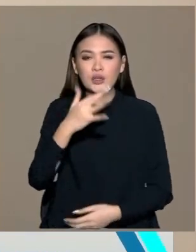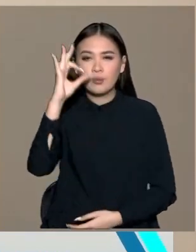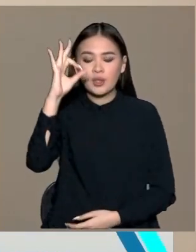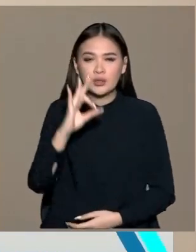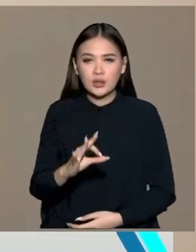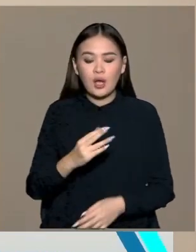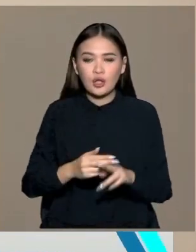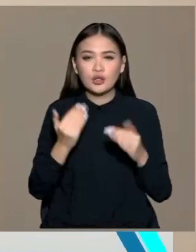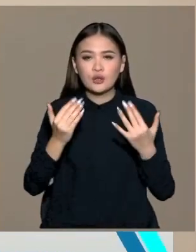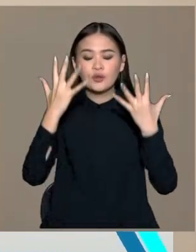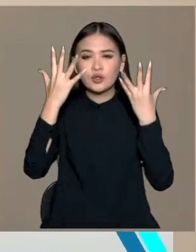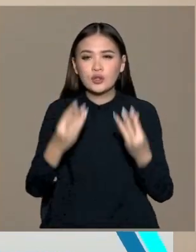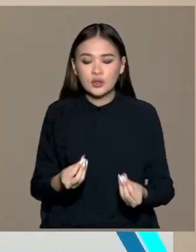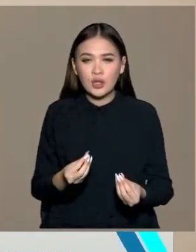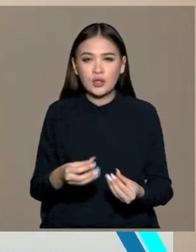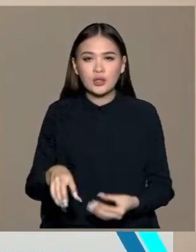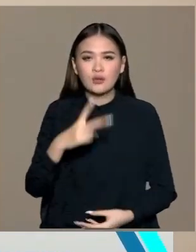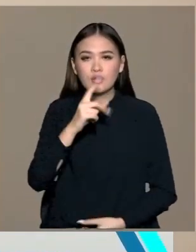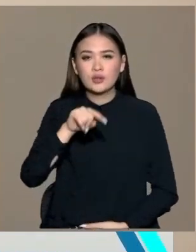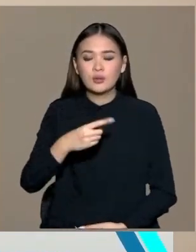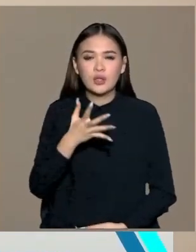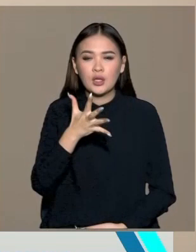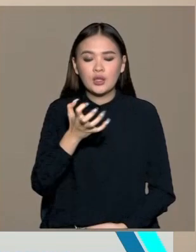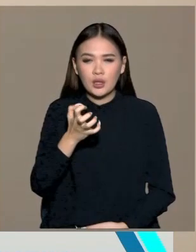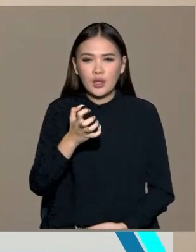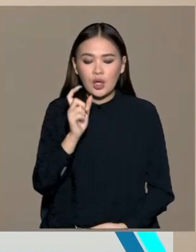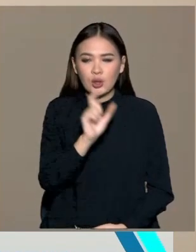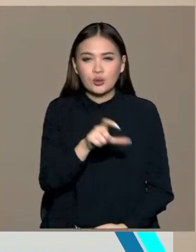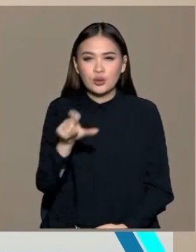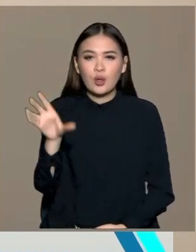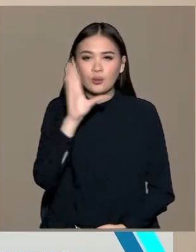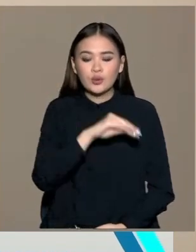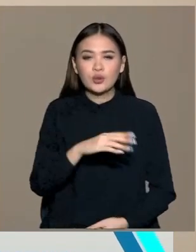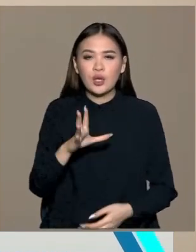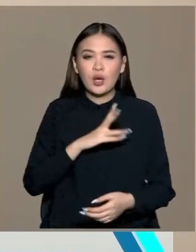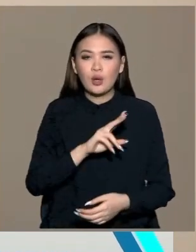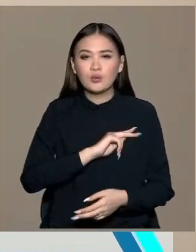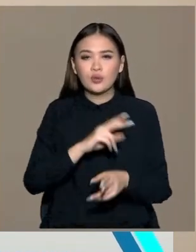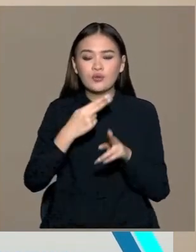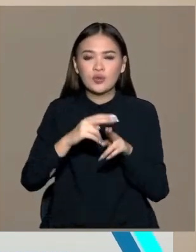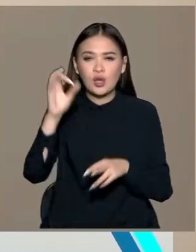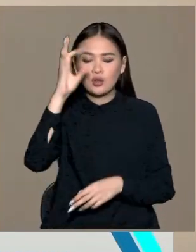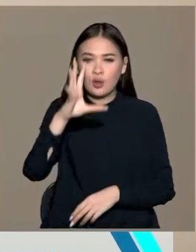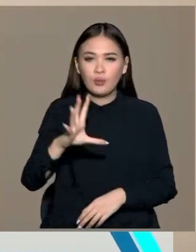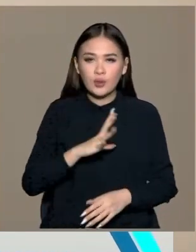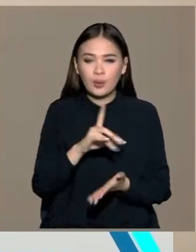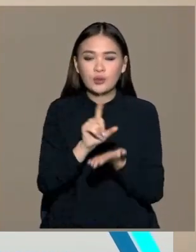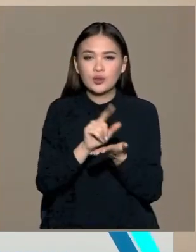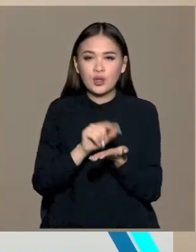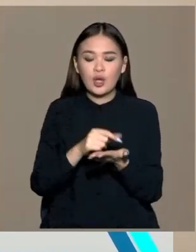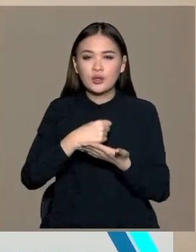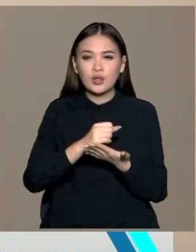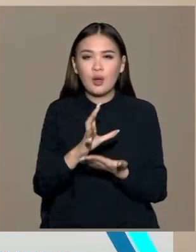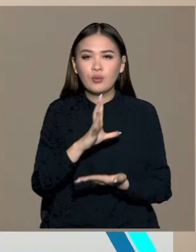процентов на сегодняшний день уже два с половиной тысячи наших граждан лиц работающих вредных условиях труда заключили данный пенсионной